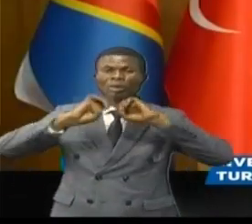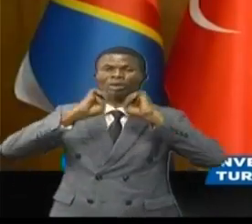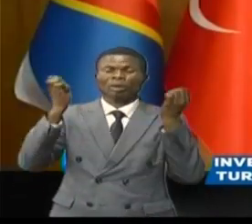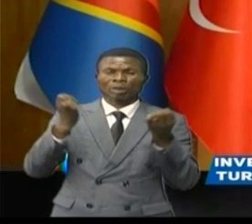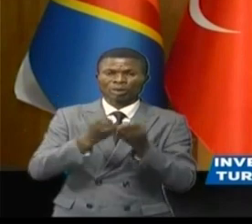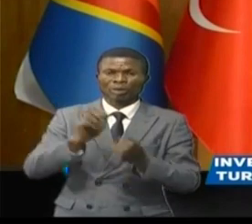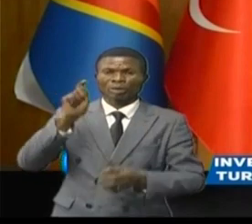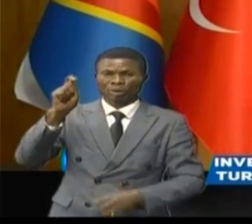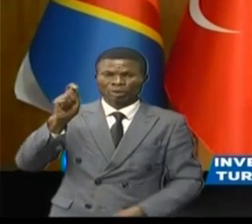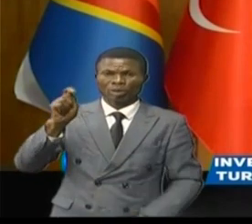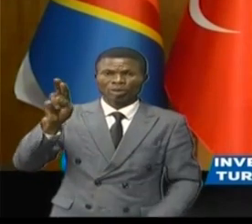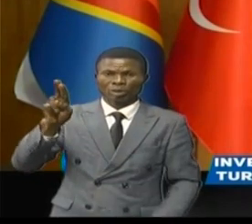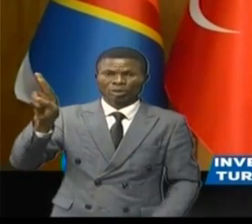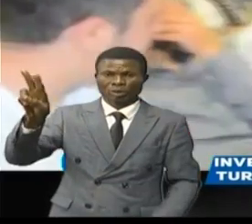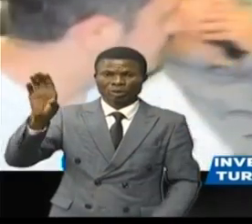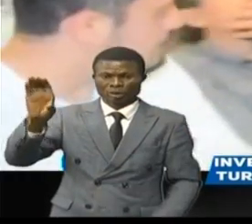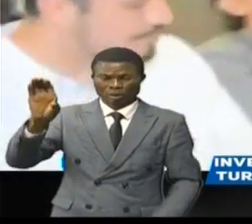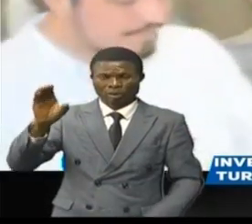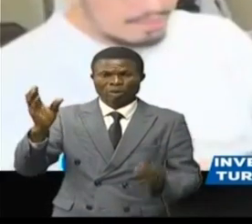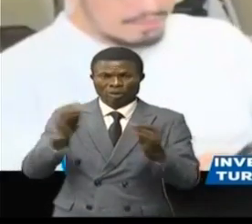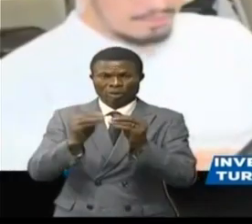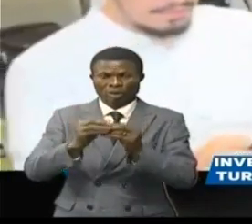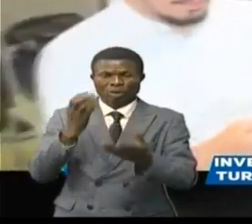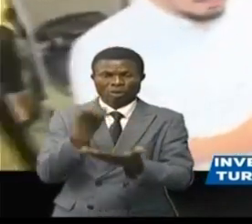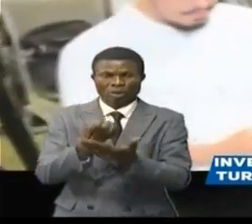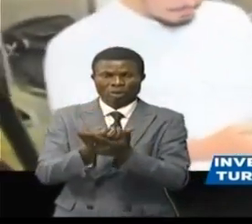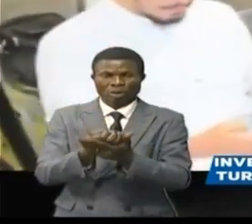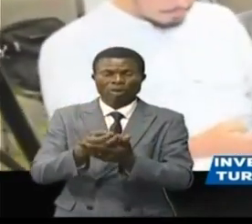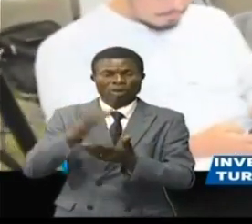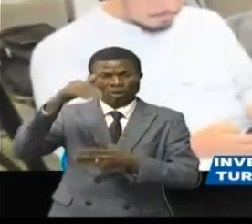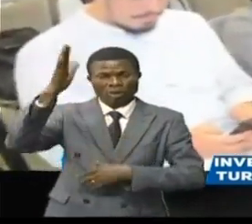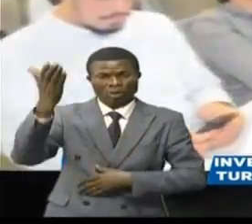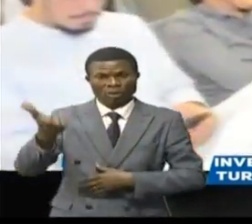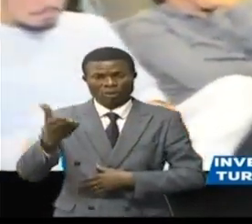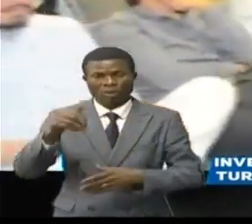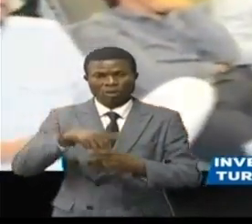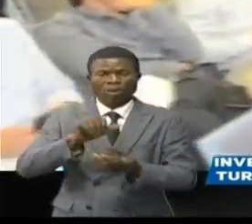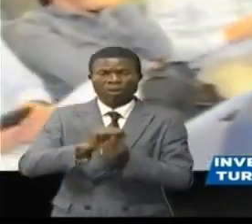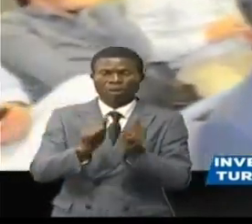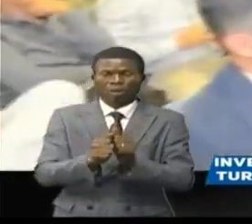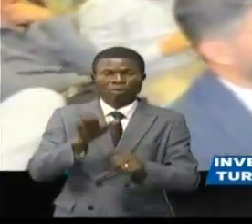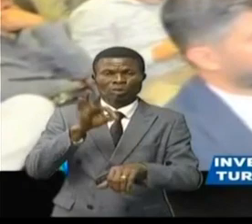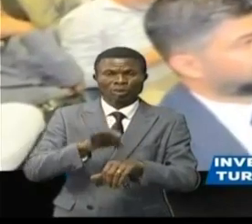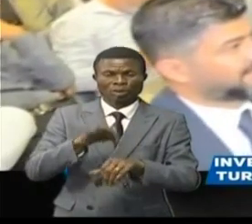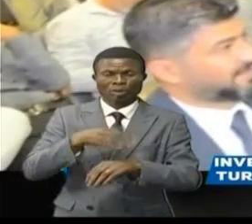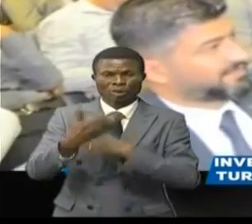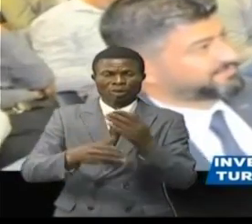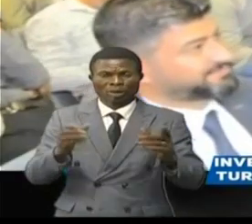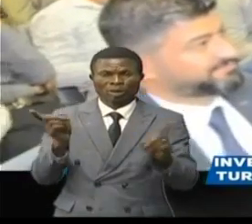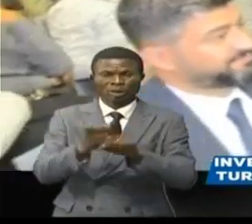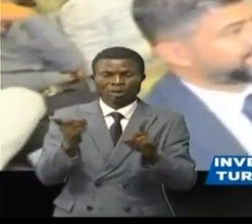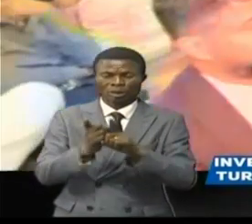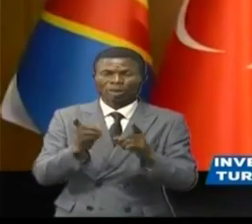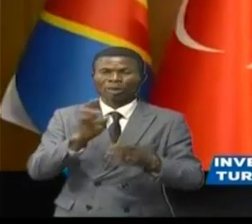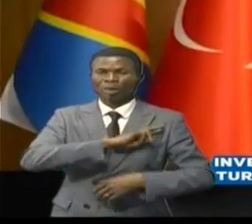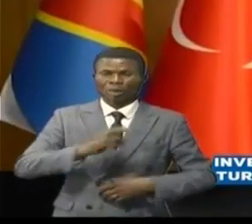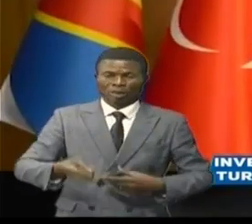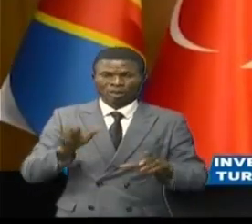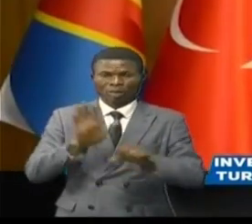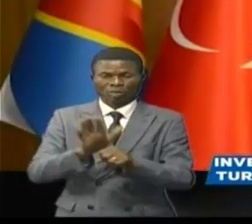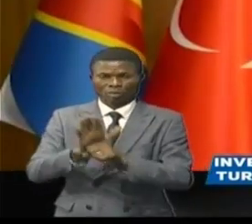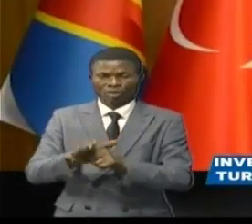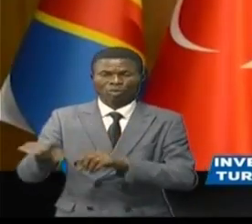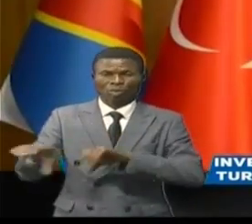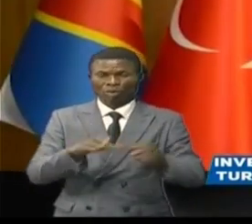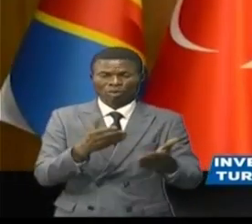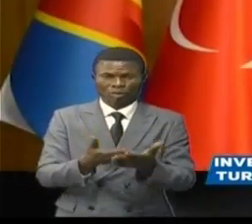turcs réunis au sein du Conseil de relations économiques étrangères autour des opportunités d'affaires qu'offre la RDC dans différents